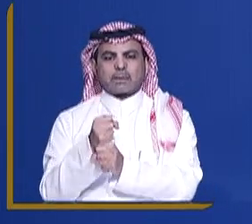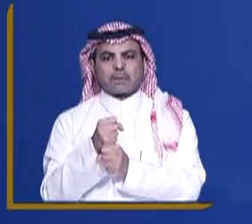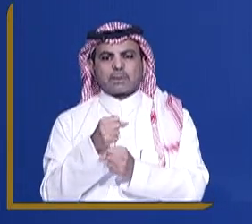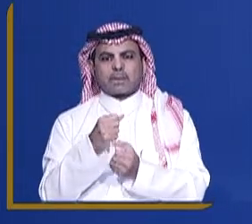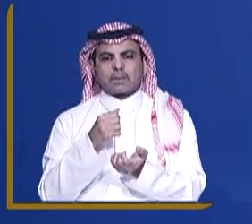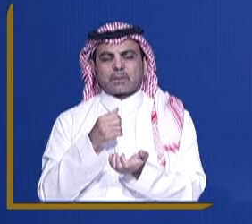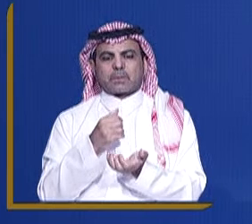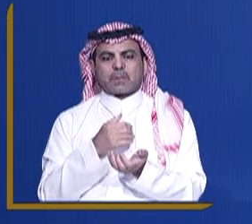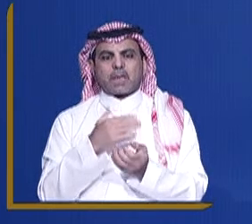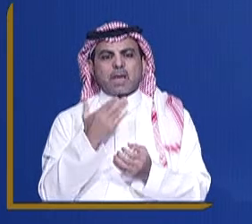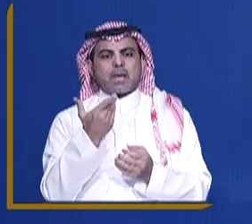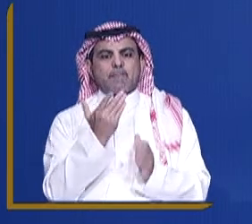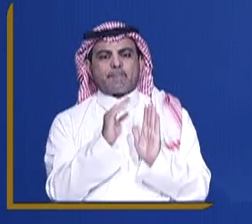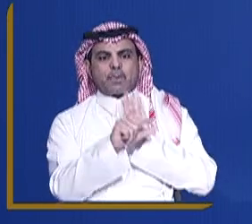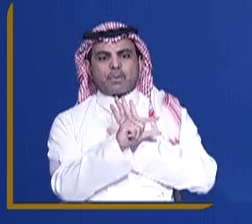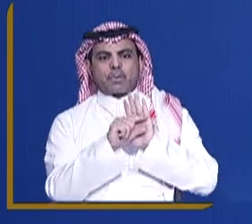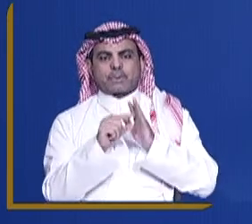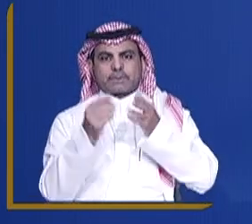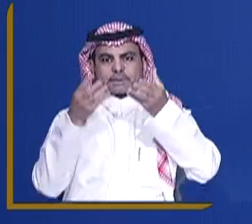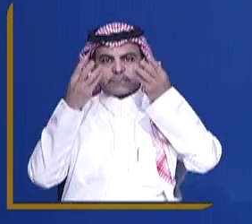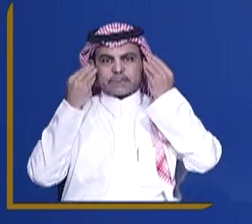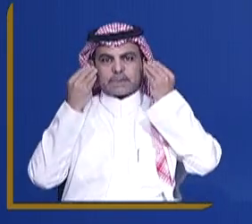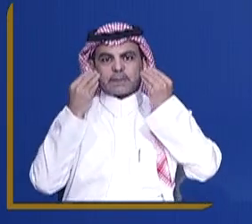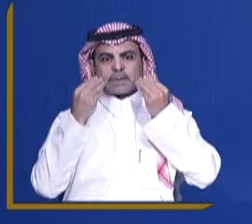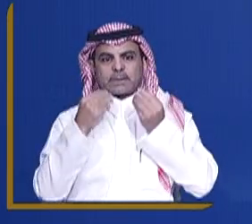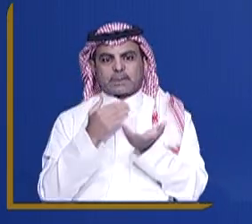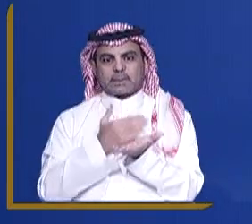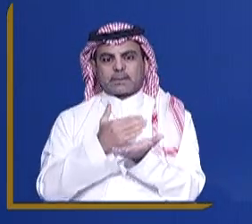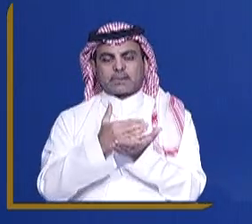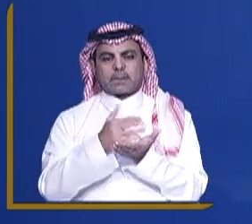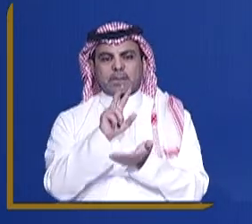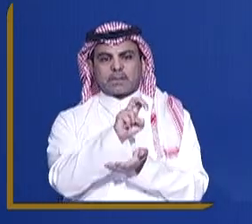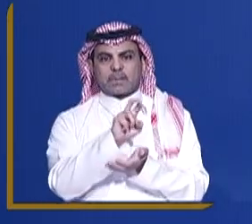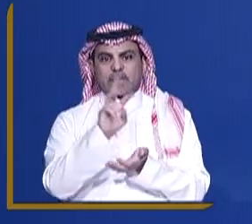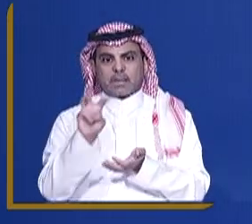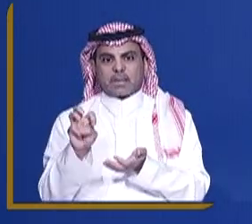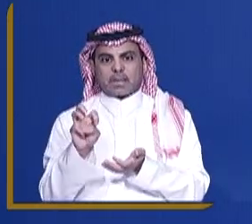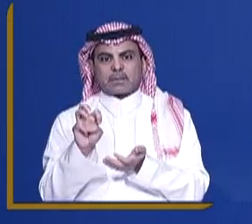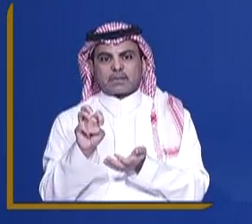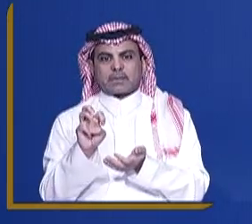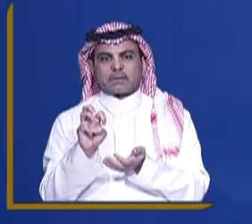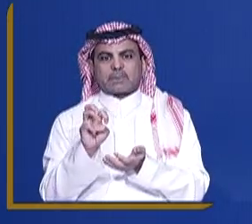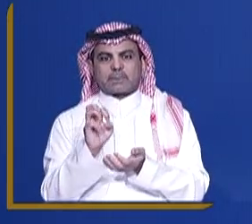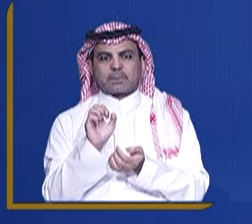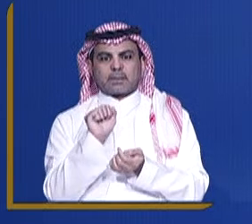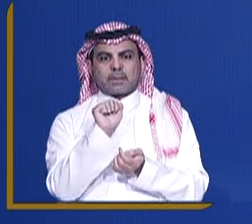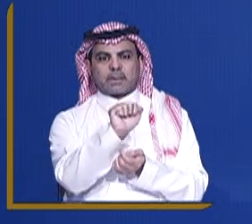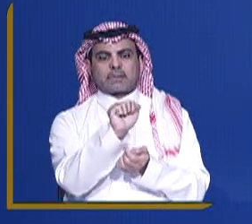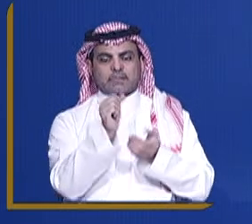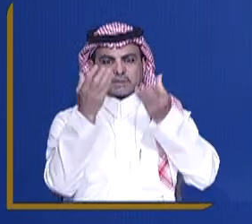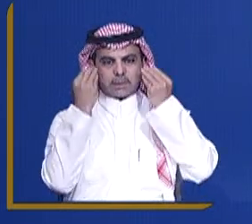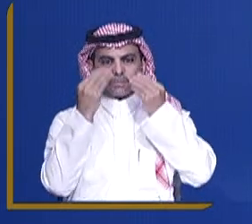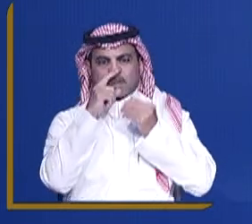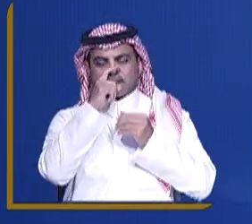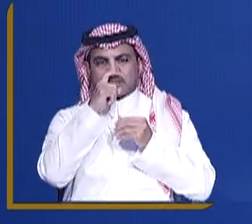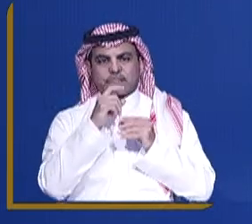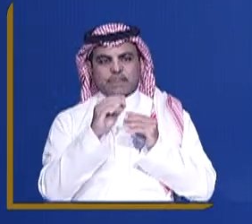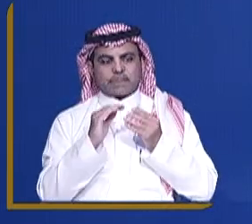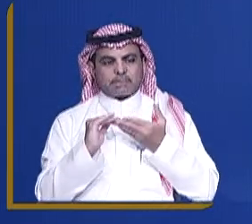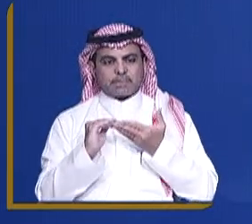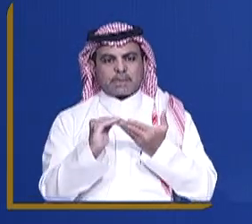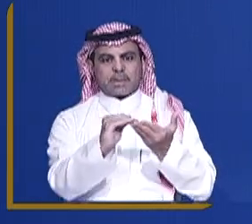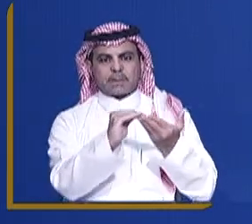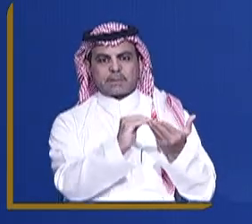عن تولي ملف التعليم ذكر لي أن الرؤية منهم ولهم، لذلك يجب أن نكون